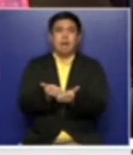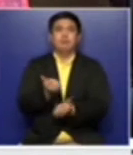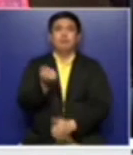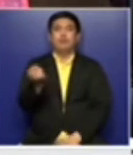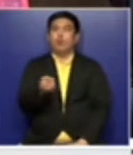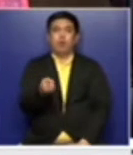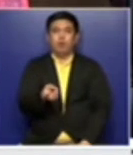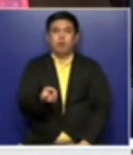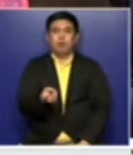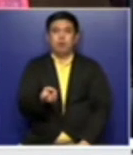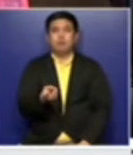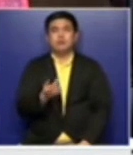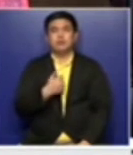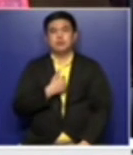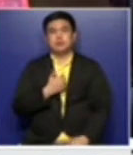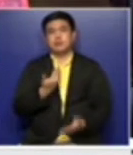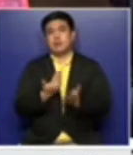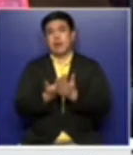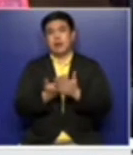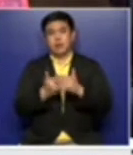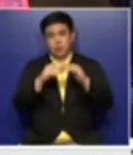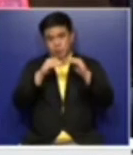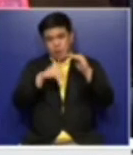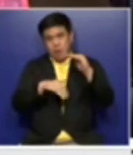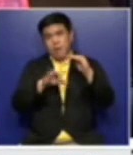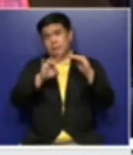ที่ตั้งไว้อีก